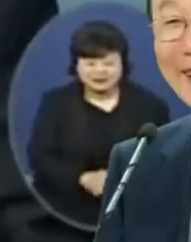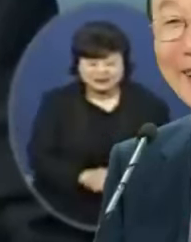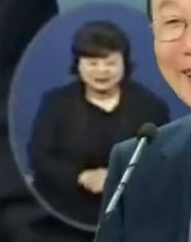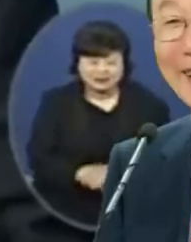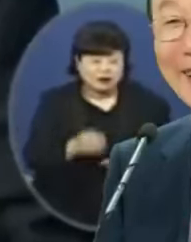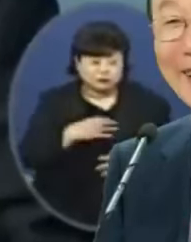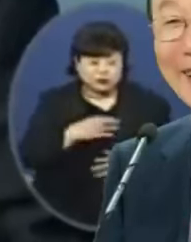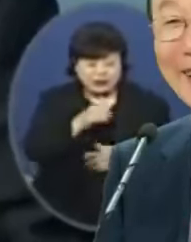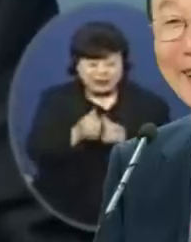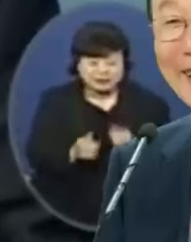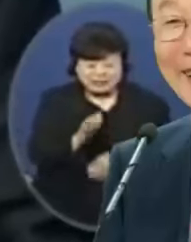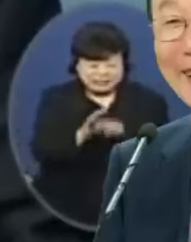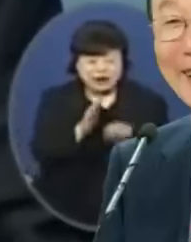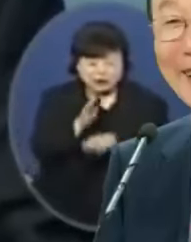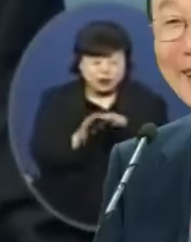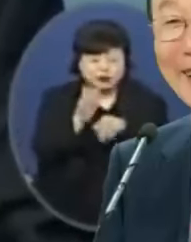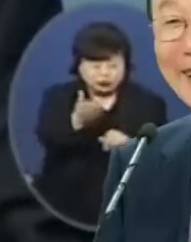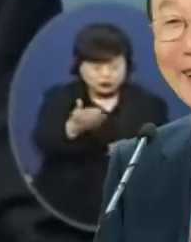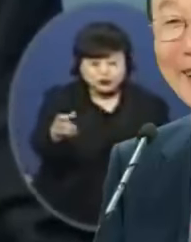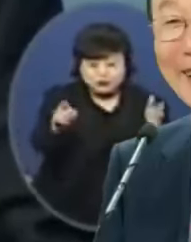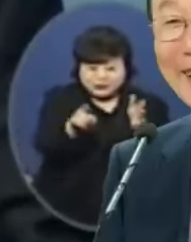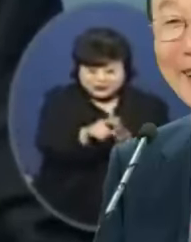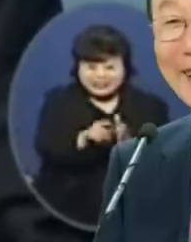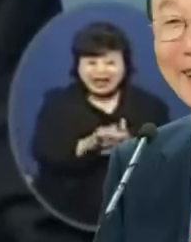나지만은 하나님이 채워주시는 것입니다.